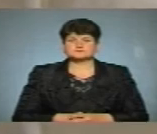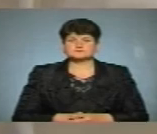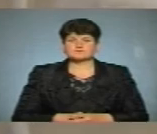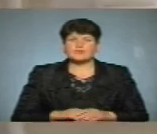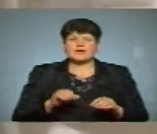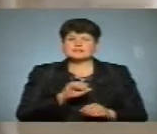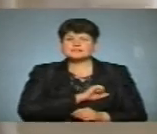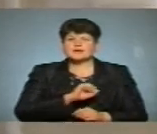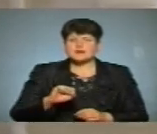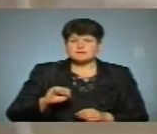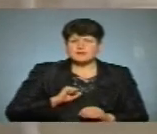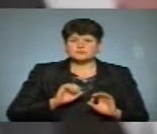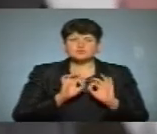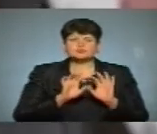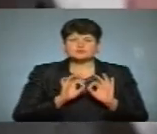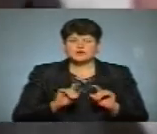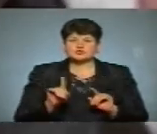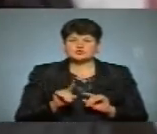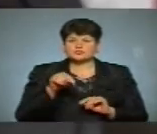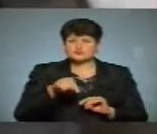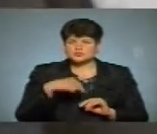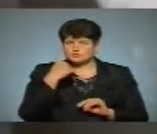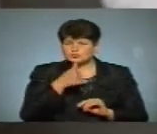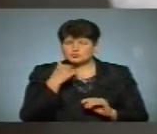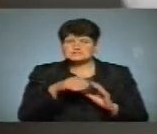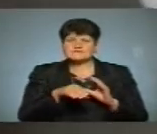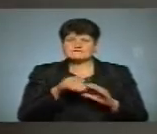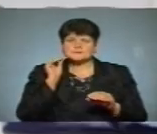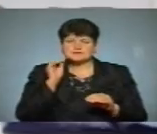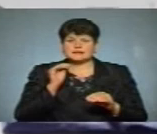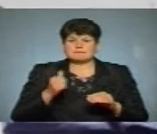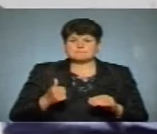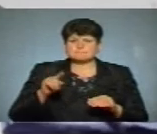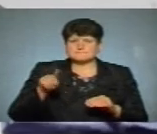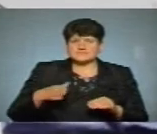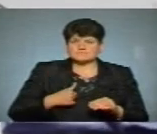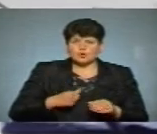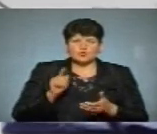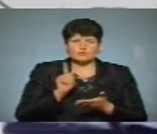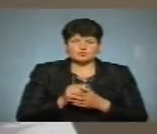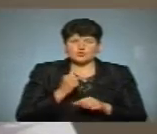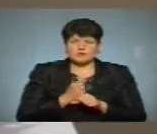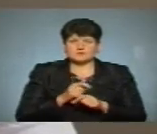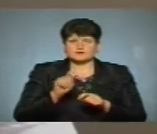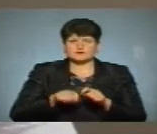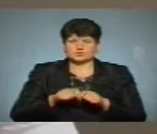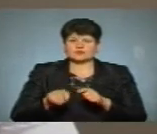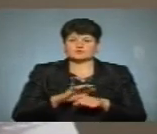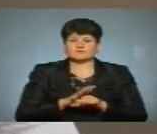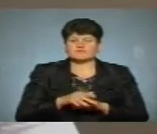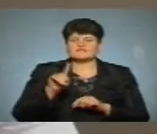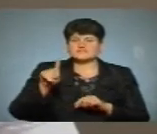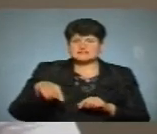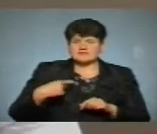Терапевт Наталія Стіпучова розповідає, що цьогоріч відібраним призовникам обов'язково роблять тест на коронавірус. Ми визиваємо